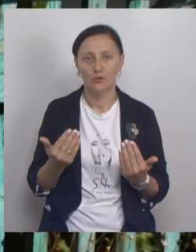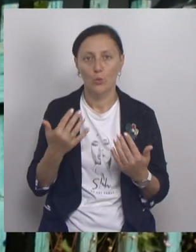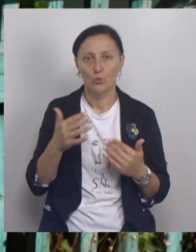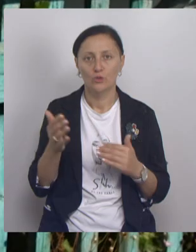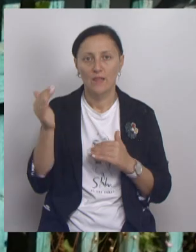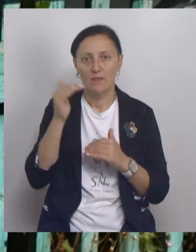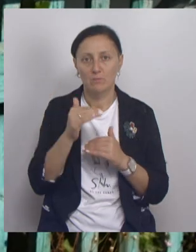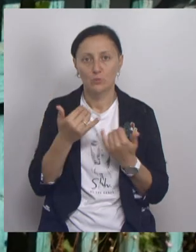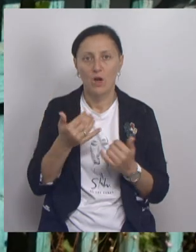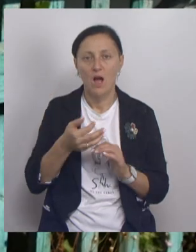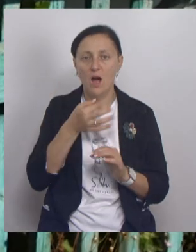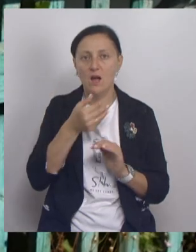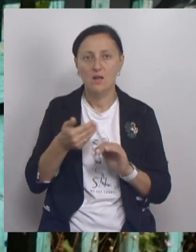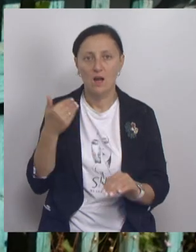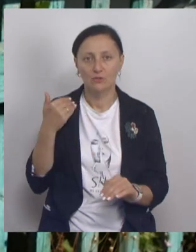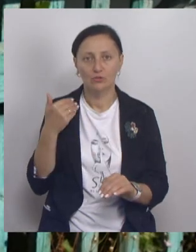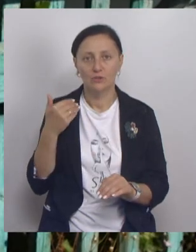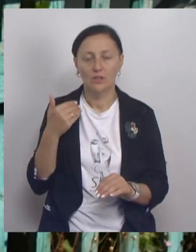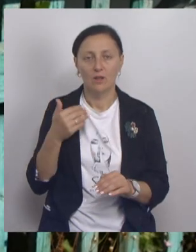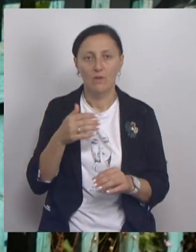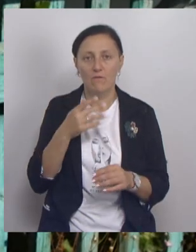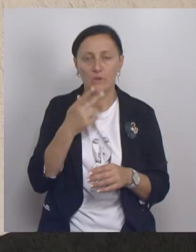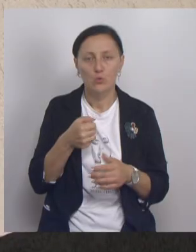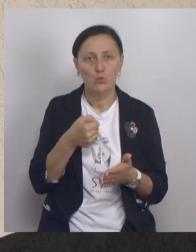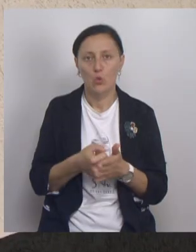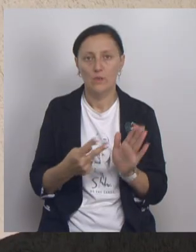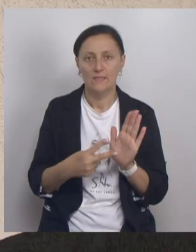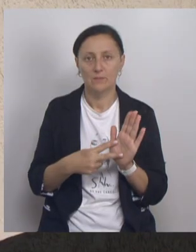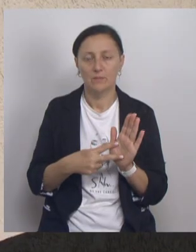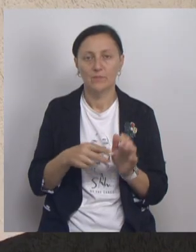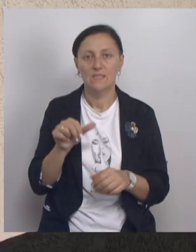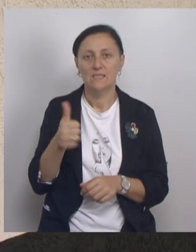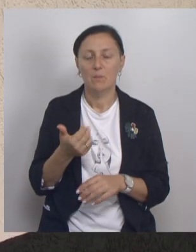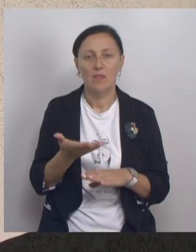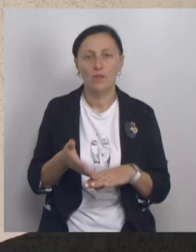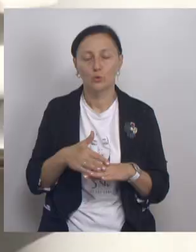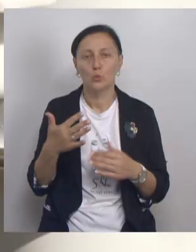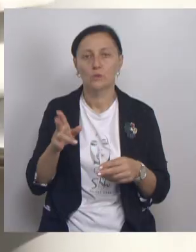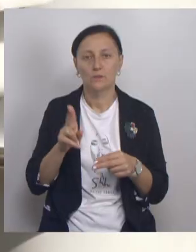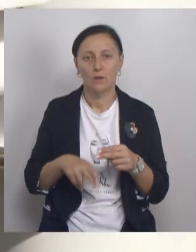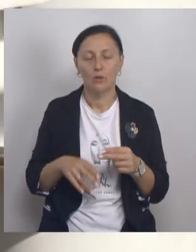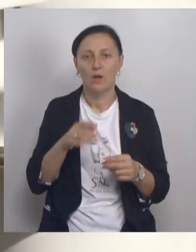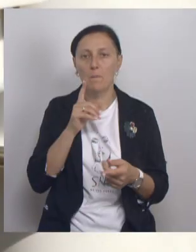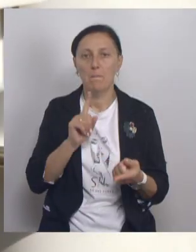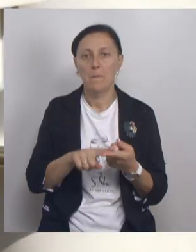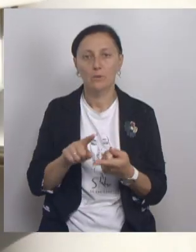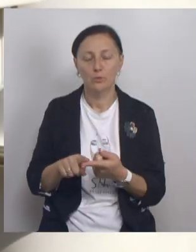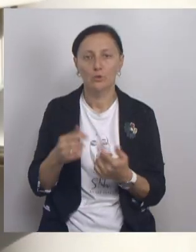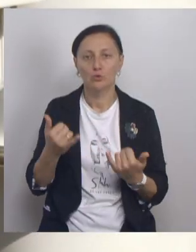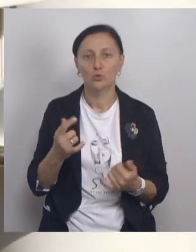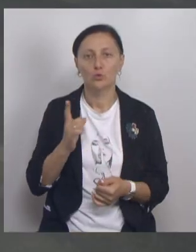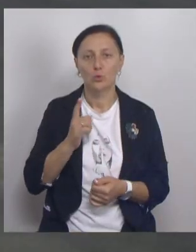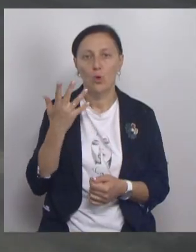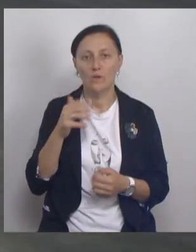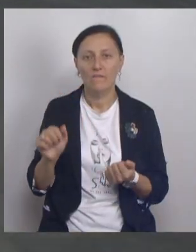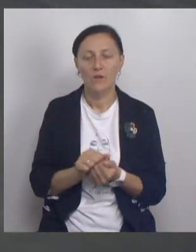стемнеет раньше, но все равно раньше с семьи они не ходят никто. Самым тяжелым уже закончили. Подвели все коммуникации, ждут, когда высохнут